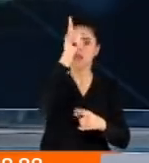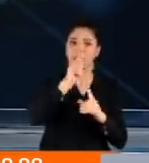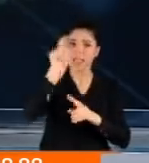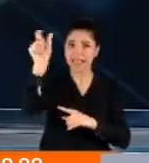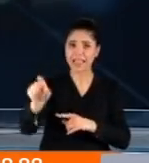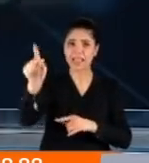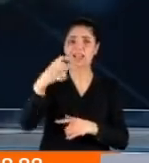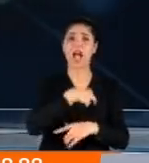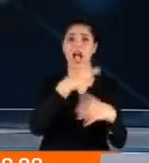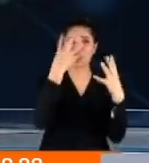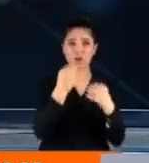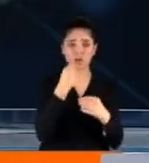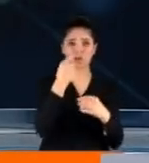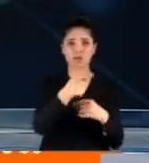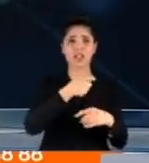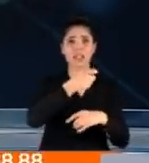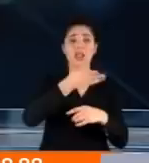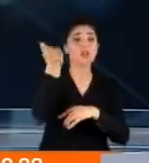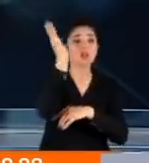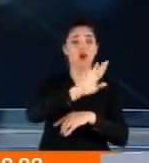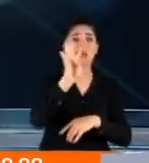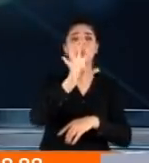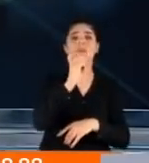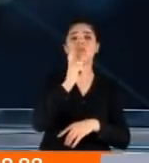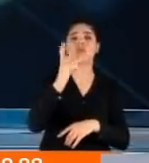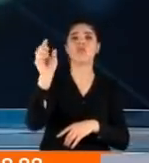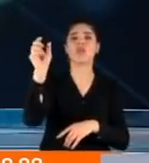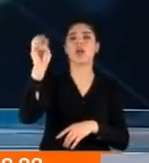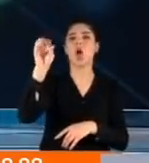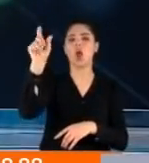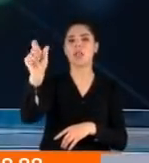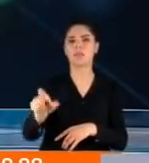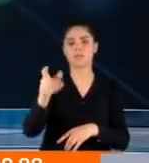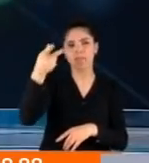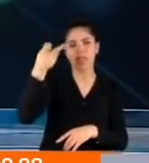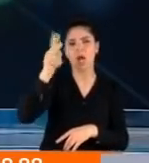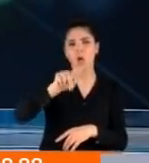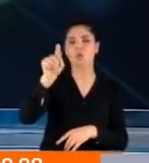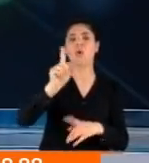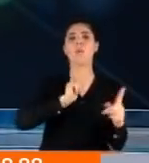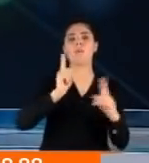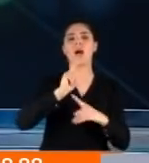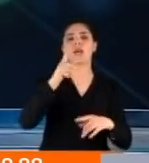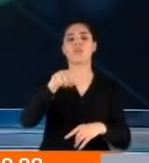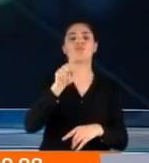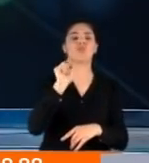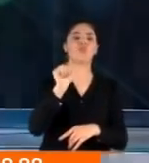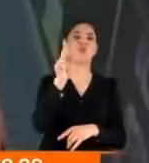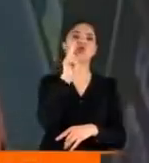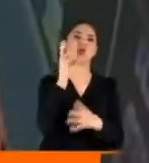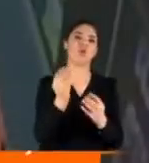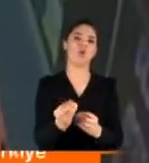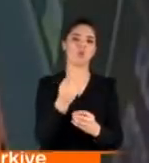Sivaslı'ya aşık olduğunu iddia etti o katil ama sonra 45 yaşındaki öğretmeni öldürdü. Ve o dava bugün sonuçlandı.